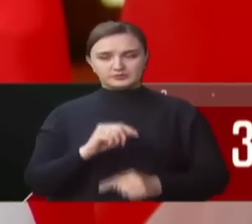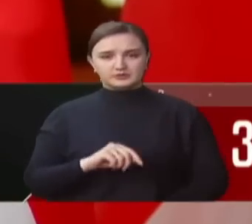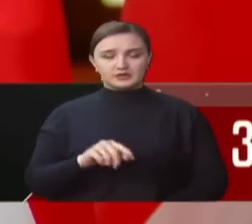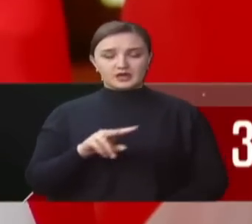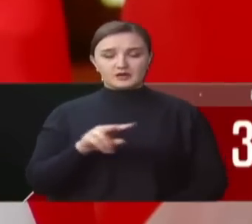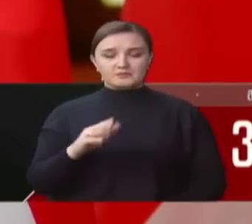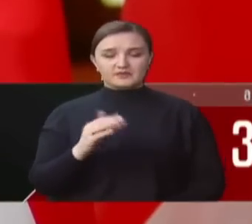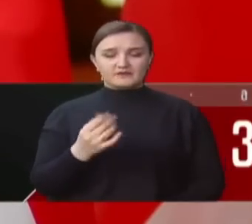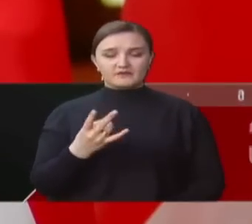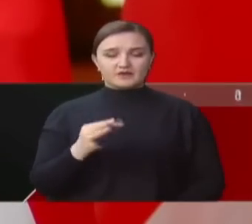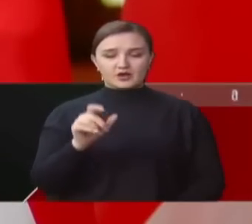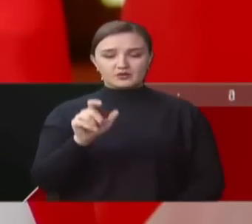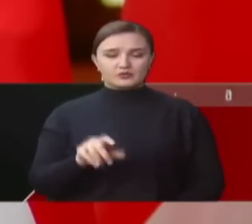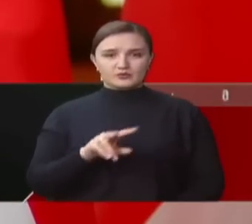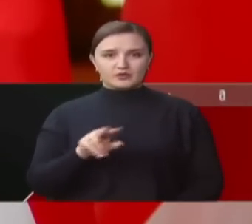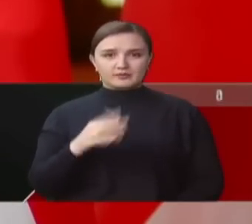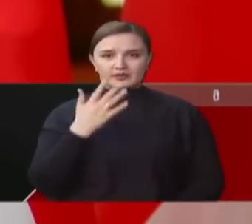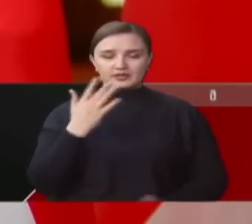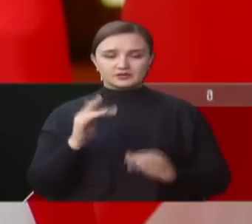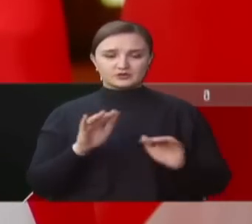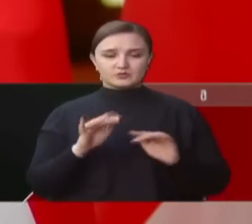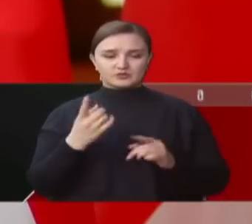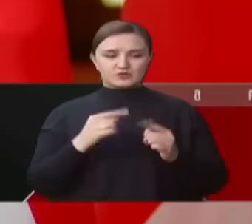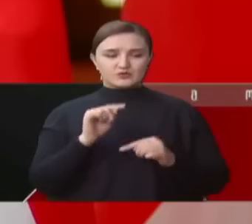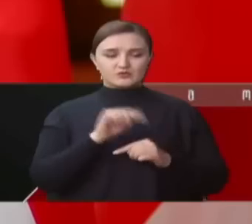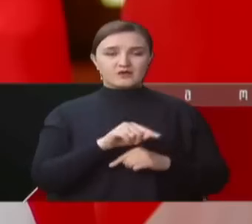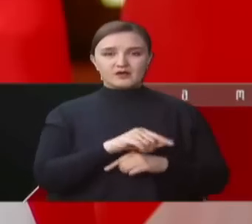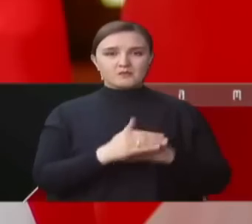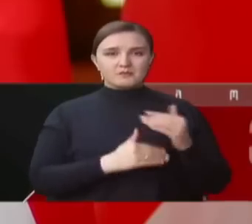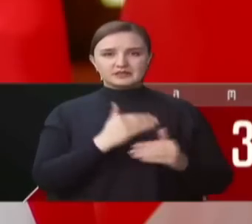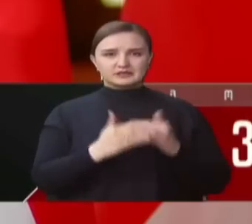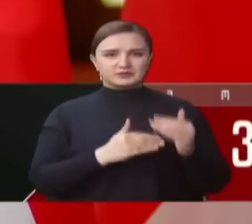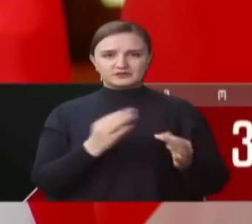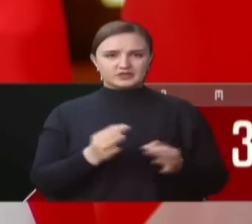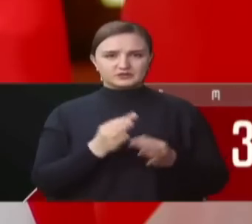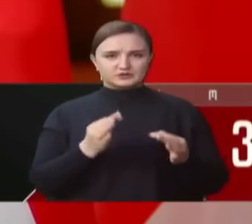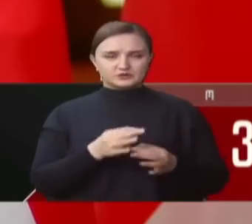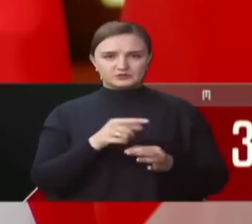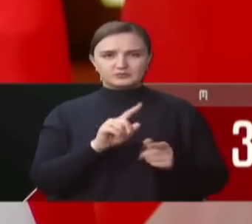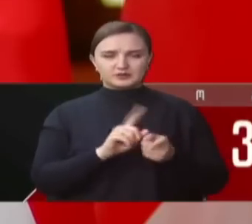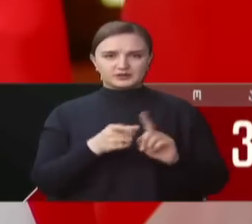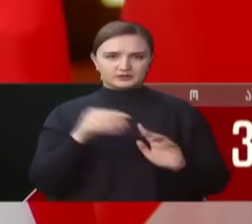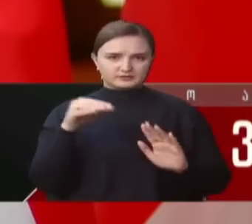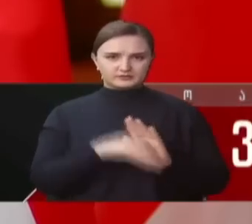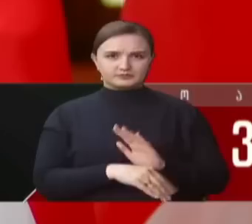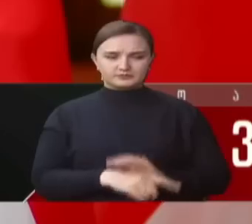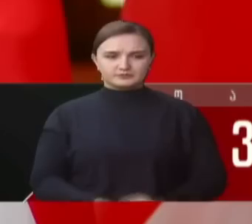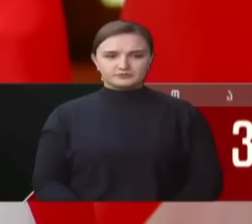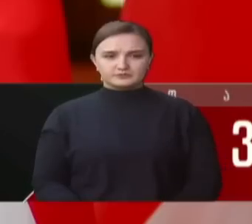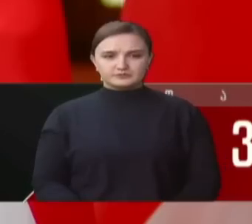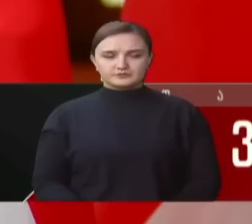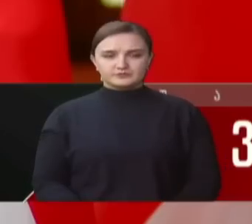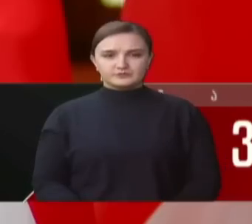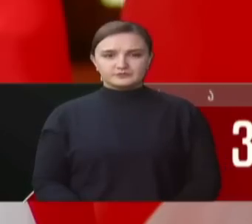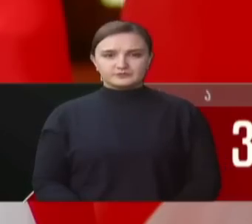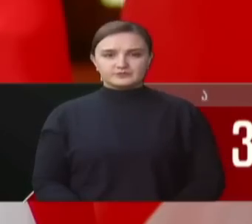adamiani, verhodisrom, național mozrobo bas, aneri perspectiva argaci, da, mashod, rovort ghitrat, etadertim o aleuba,